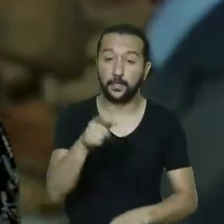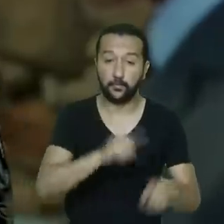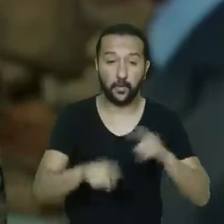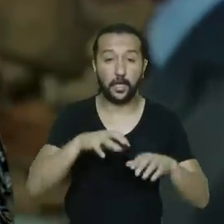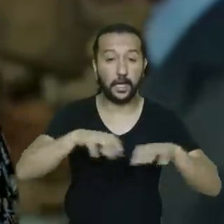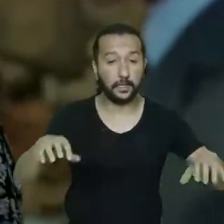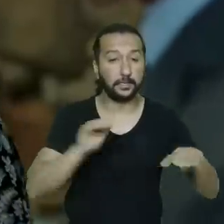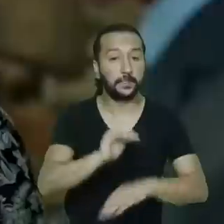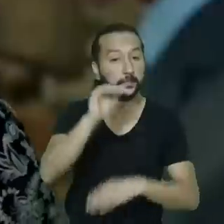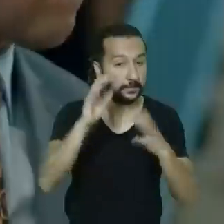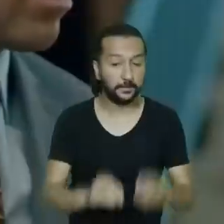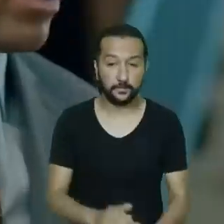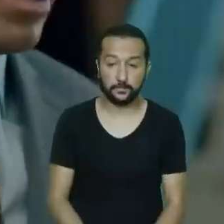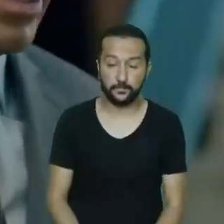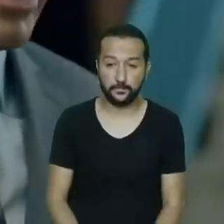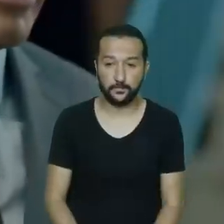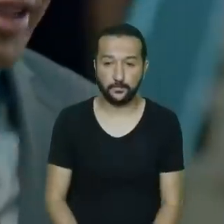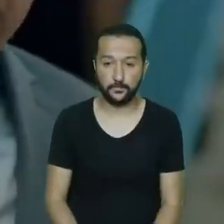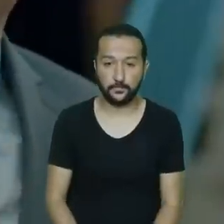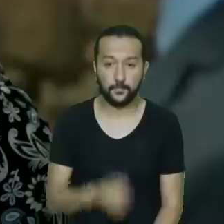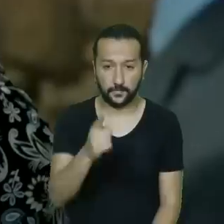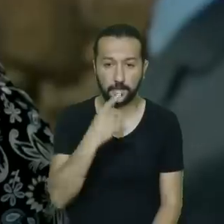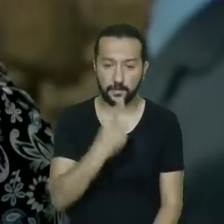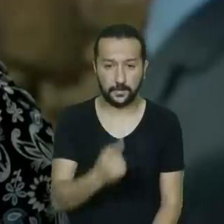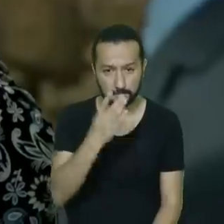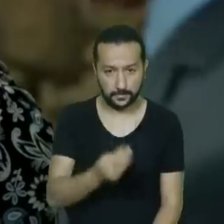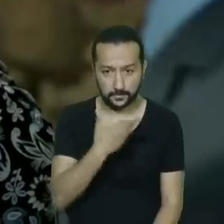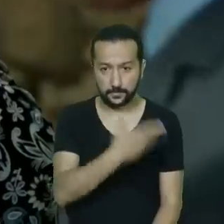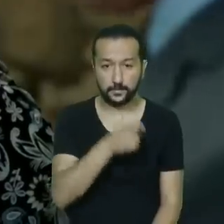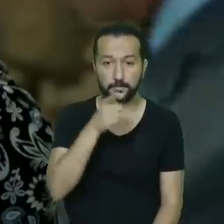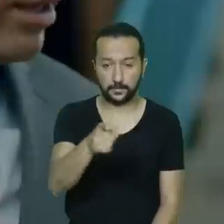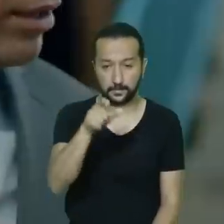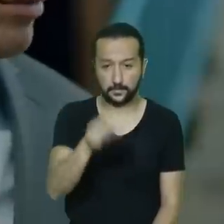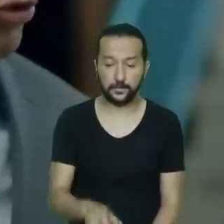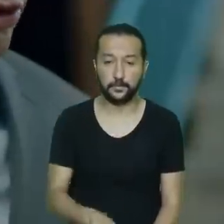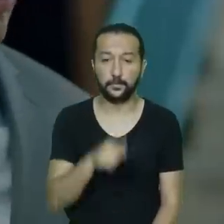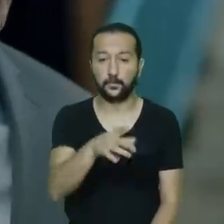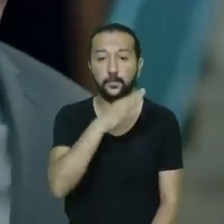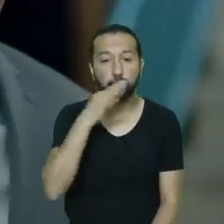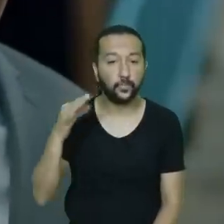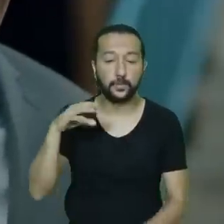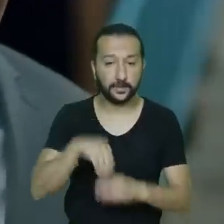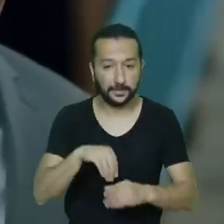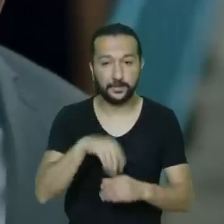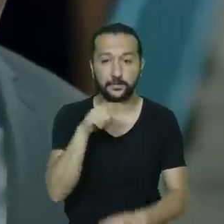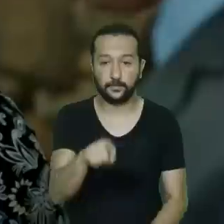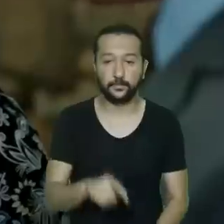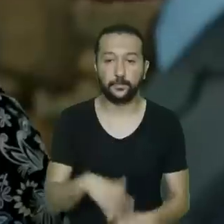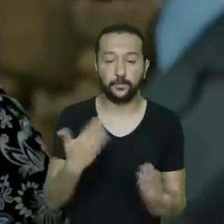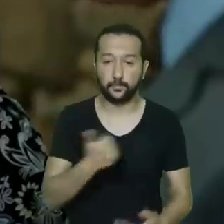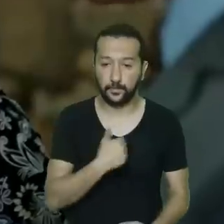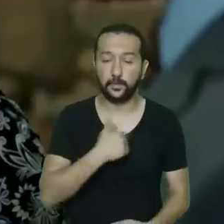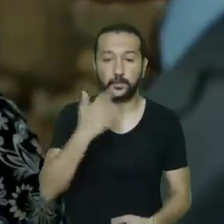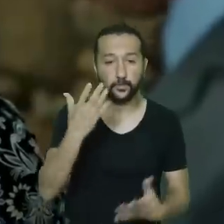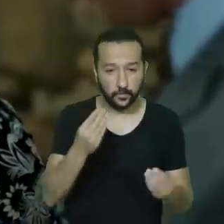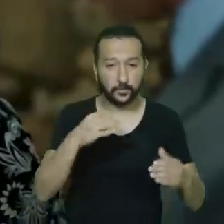böyle ayrı gayrı yaşayacağız? Didi ya, sen de mutluluğumuz için benim